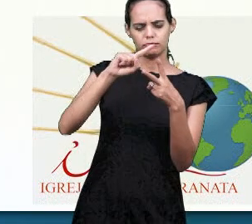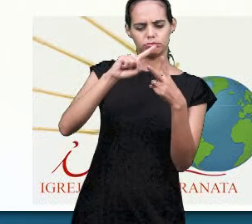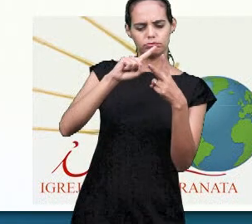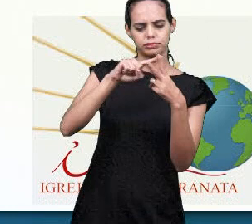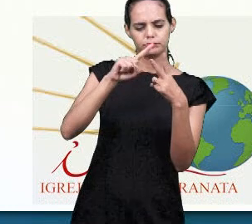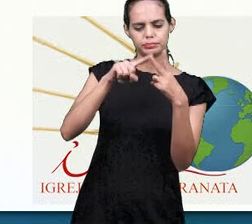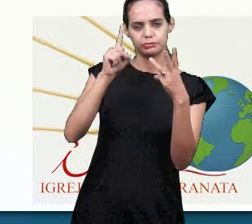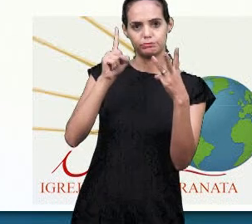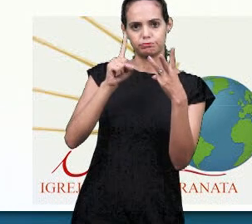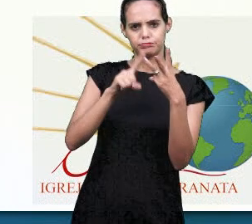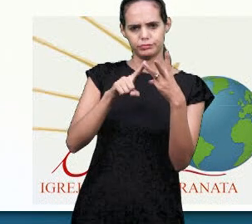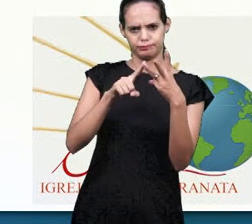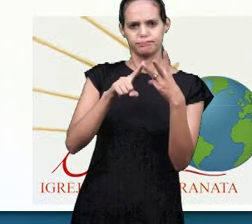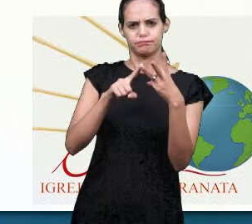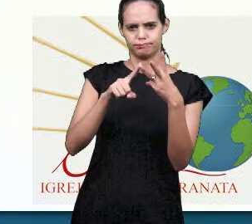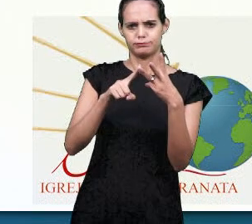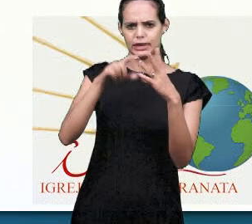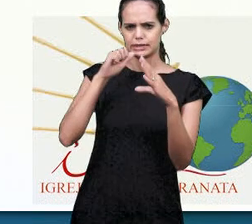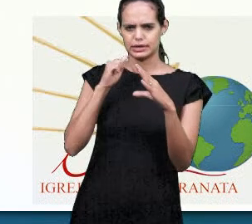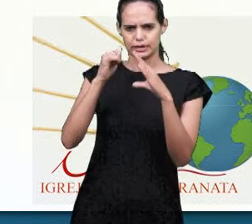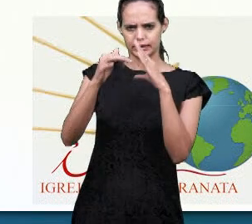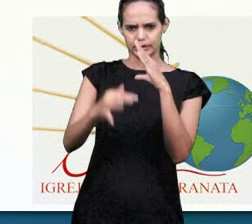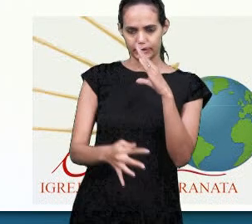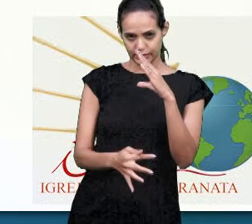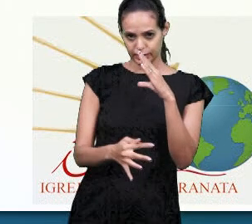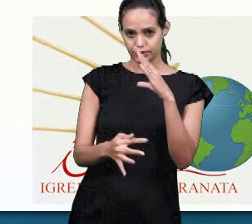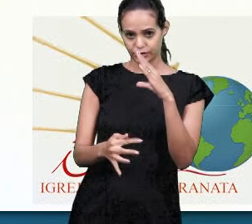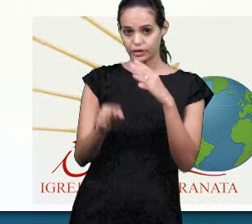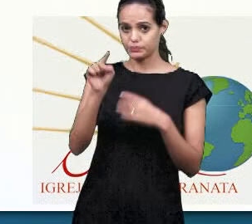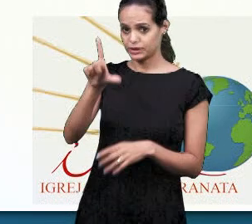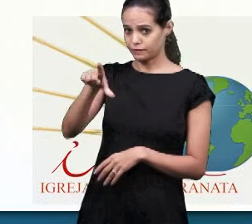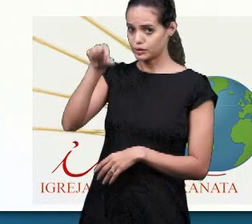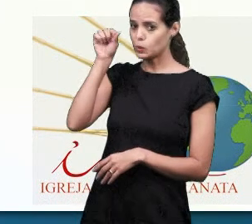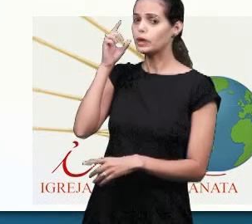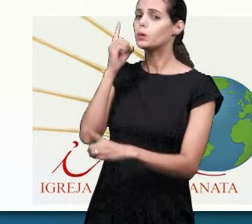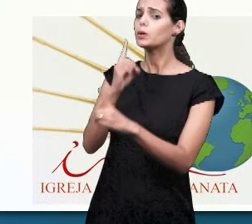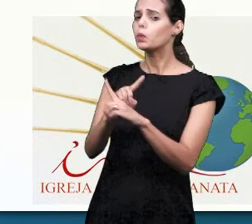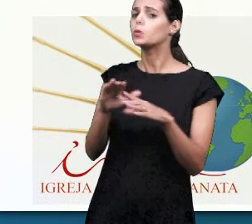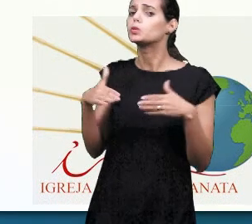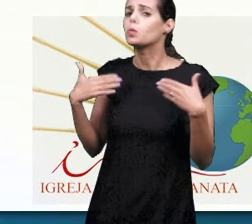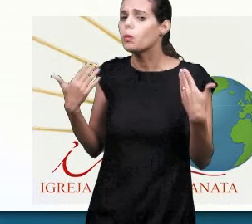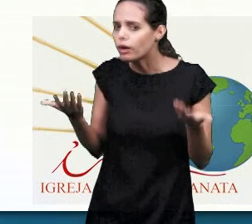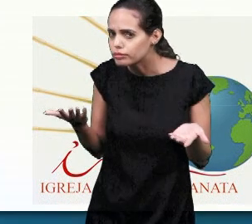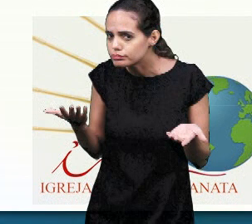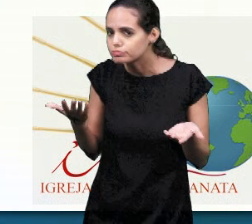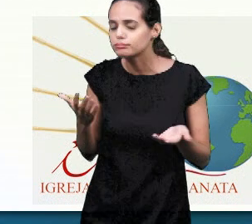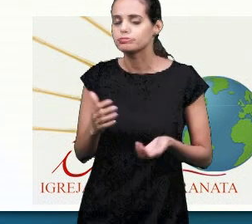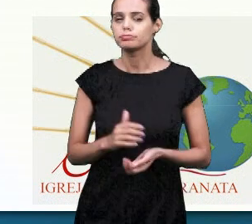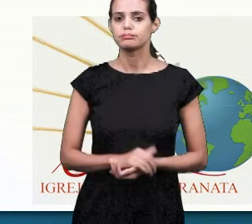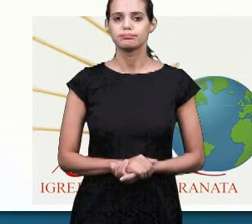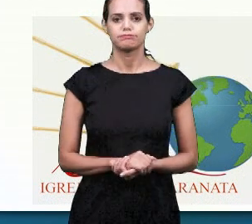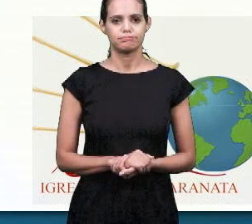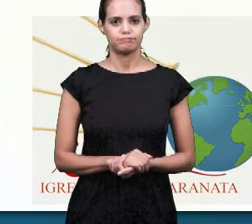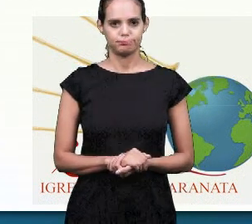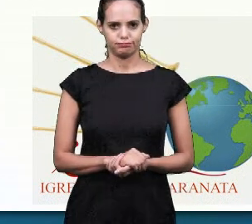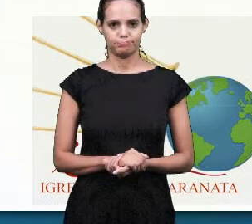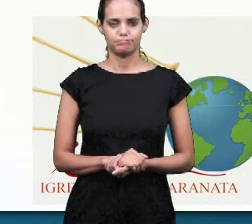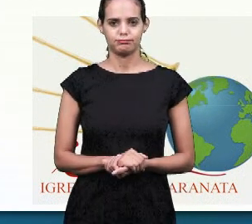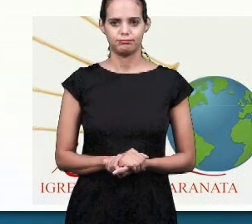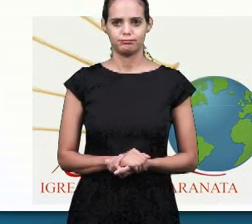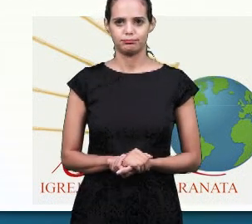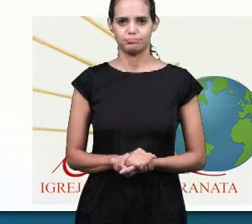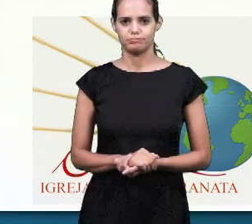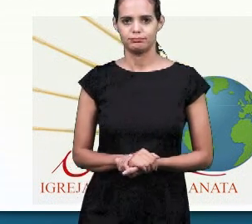en un de ces rencontres ici. La prochaine question, celle-là, c'est pour les adolescents. Nous